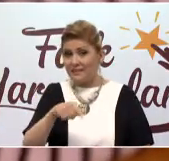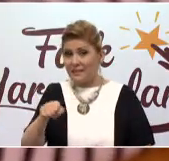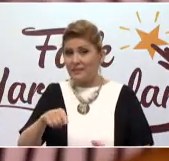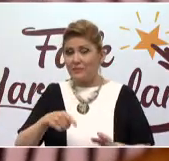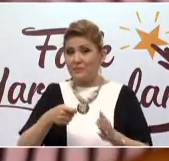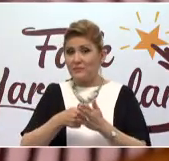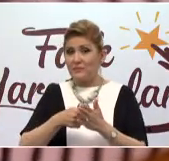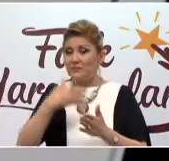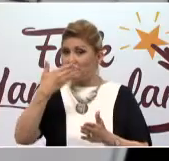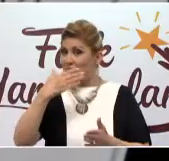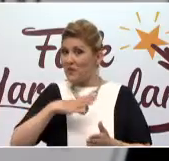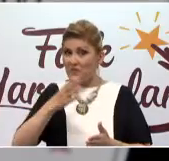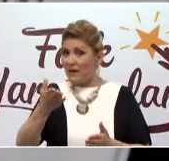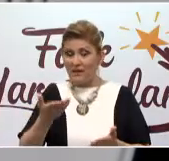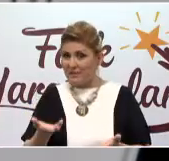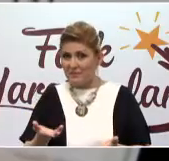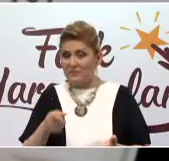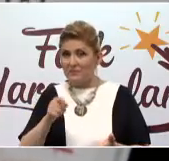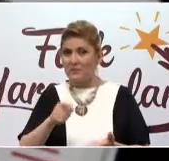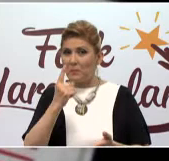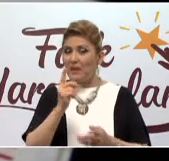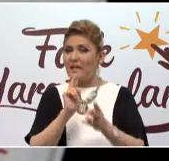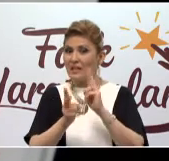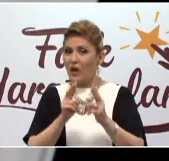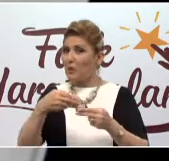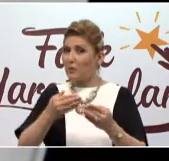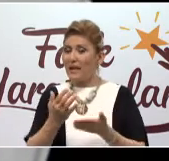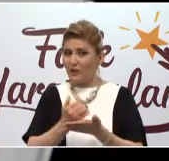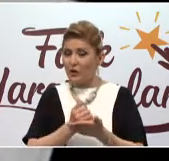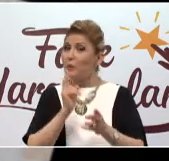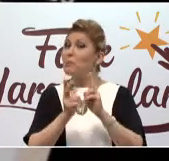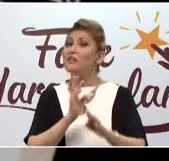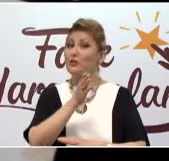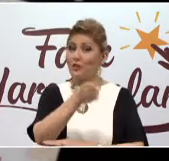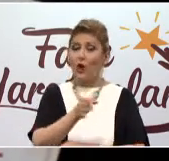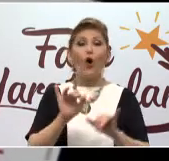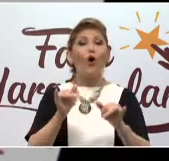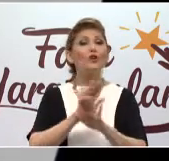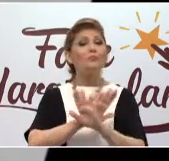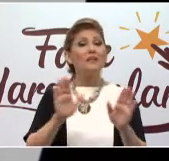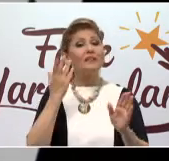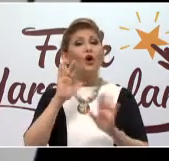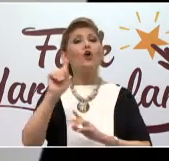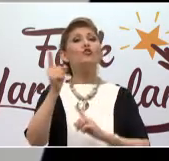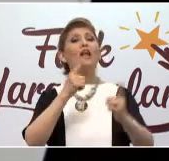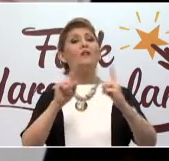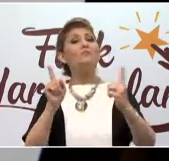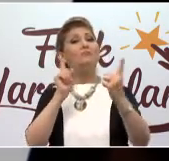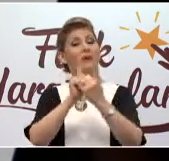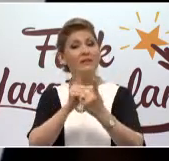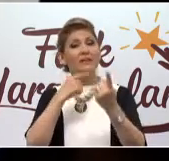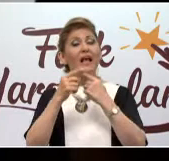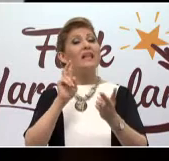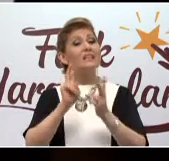Havva Badi Aygün'ün hikayesi var örneğin. Bir tiyatro bileti kazanıyor bizden, tiyatroya gidiyor. Oyun bittikten sonra yönetmenle tanışıyor. Ona